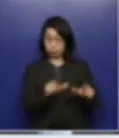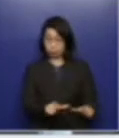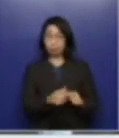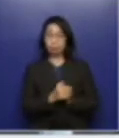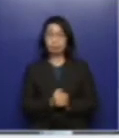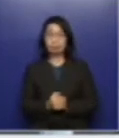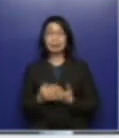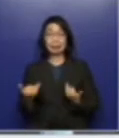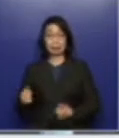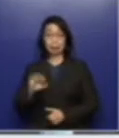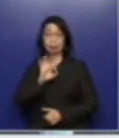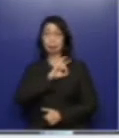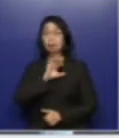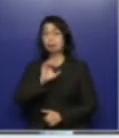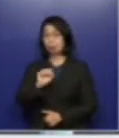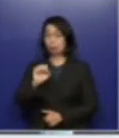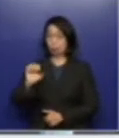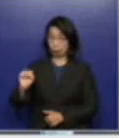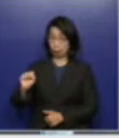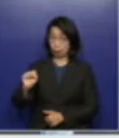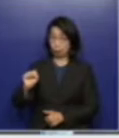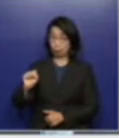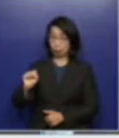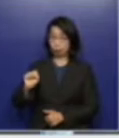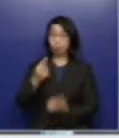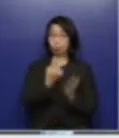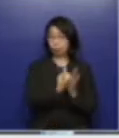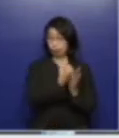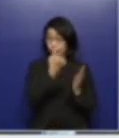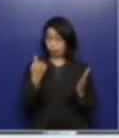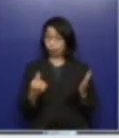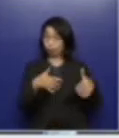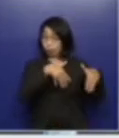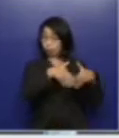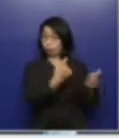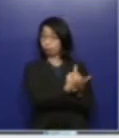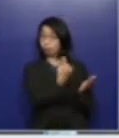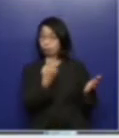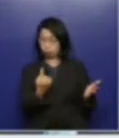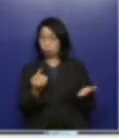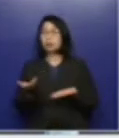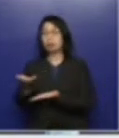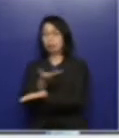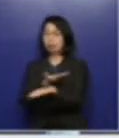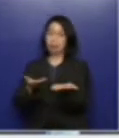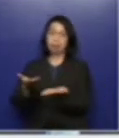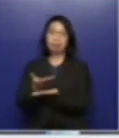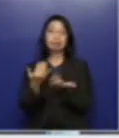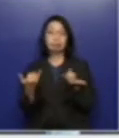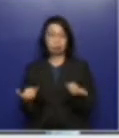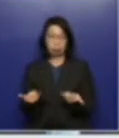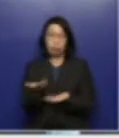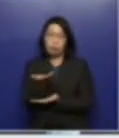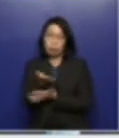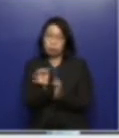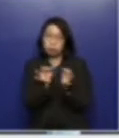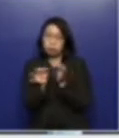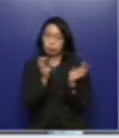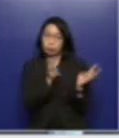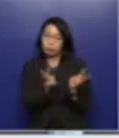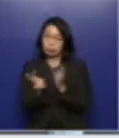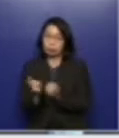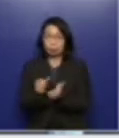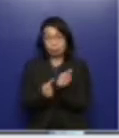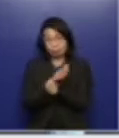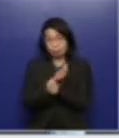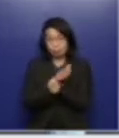สมาชิกสภาผู้แทนราษฎรนะครับฐานะเป็นตัวแทนพี่น้องประชาชนที่จะนำเรื่องนี้เข้ามาปรึกษาหารือกันเพื่อหาแนวทางและมาตรการ